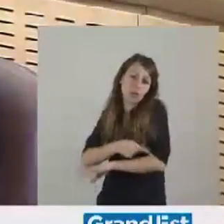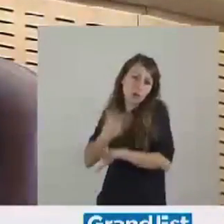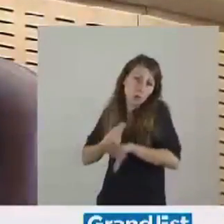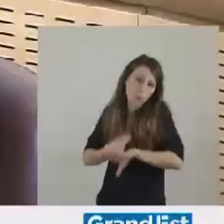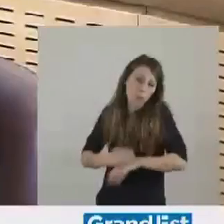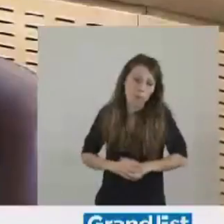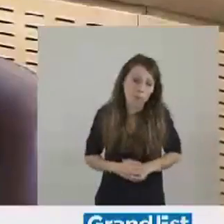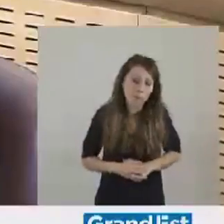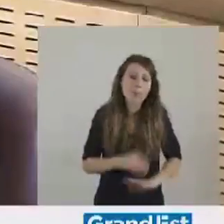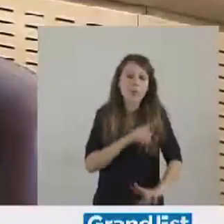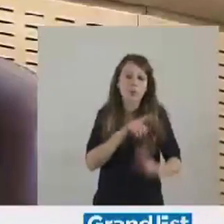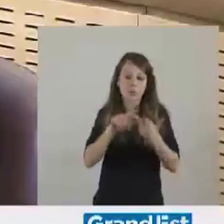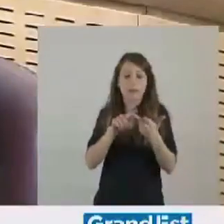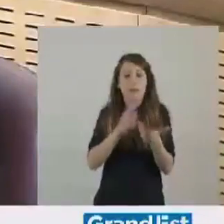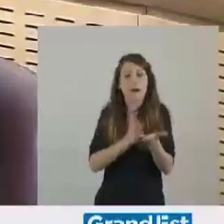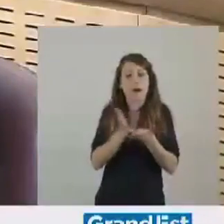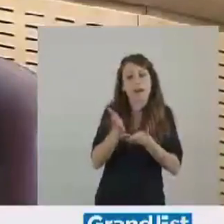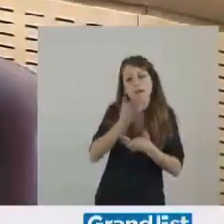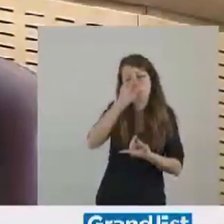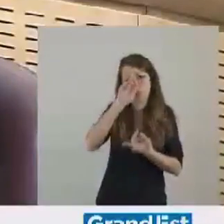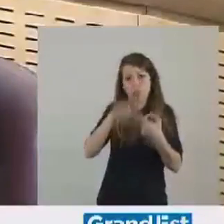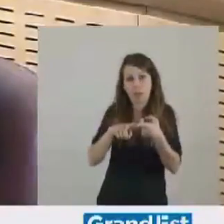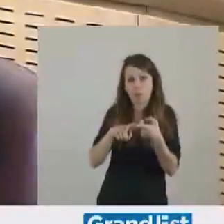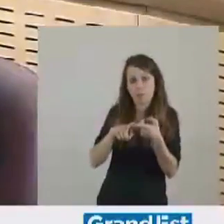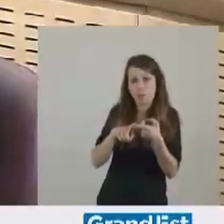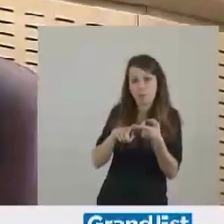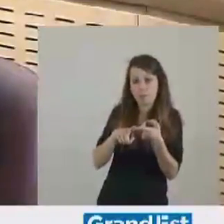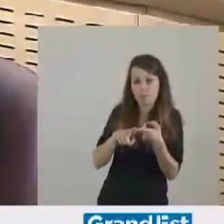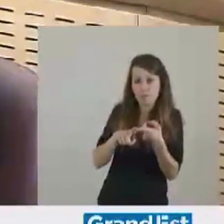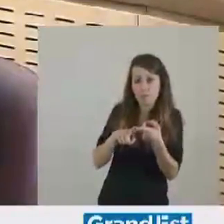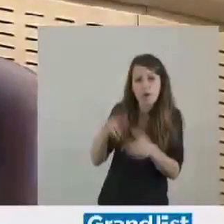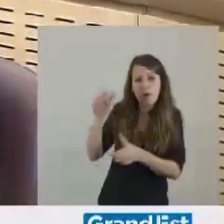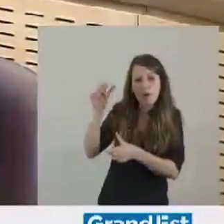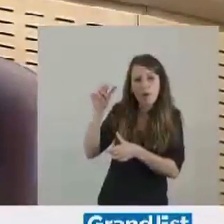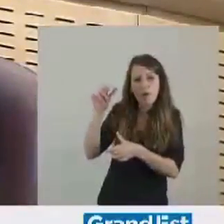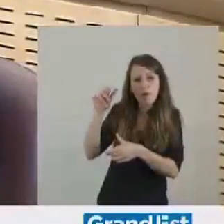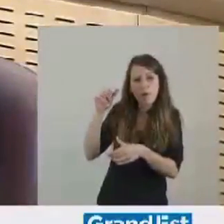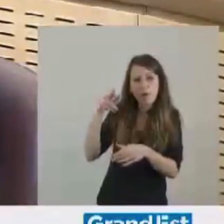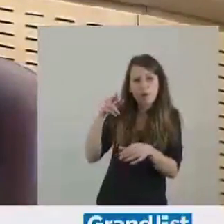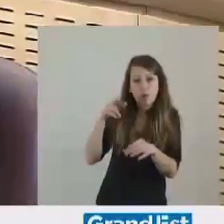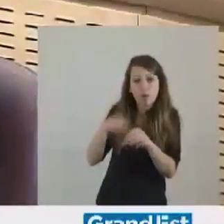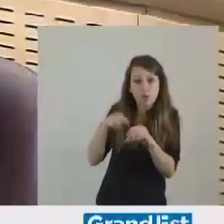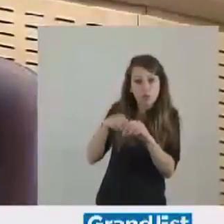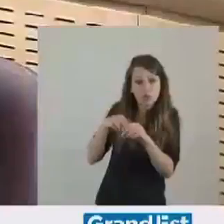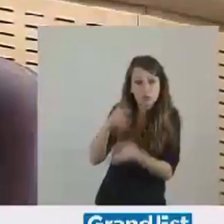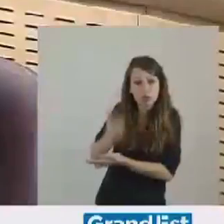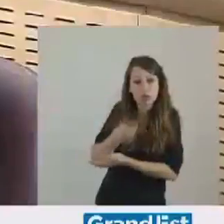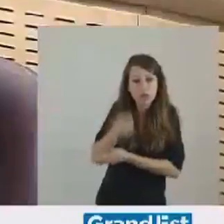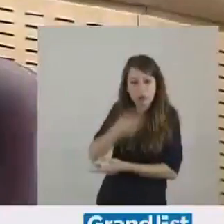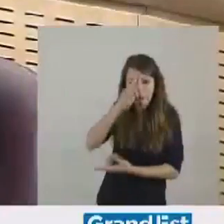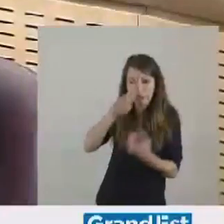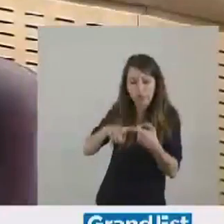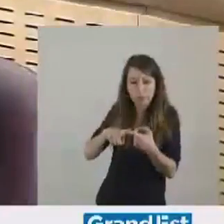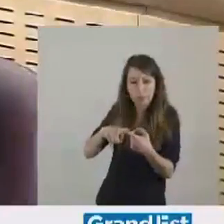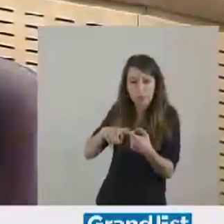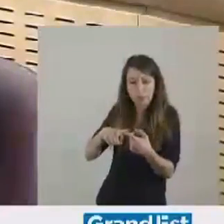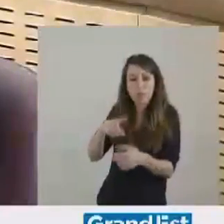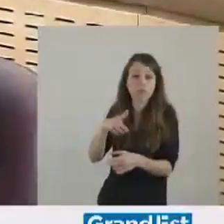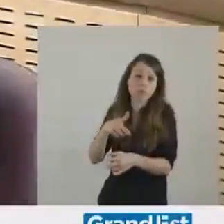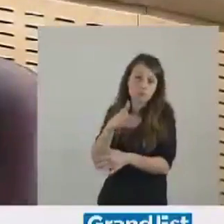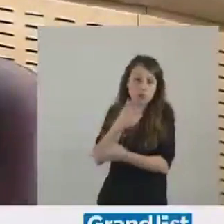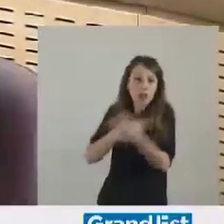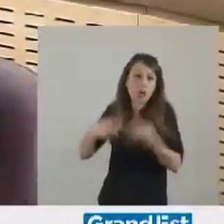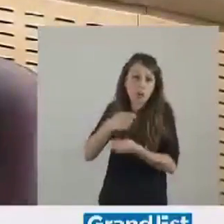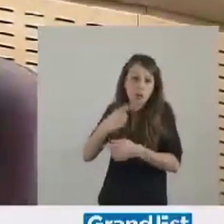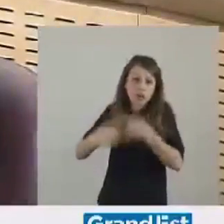troisième axe concerne la réduction de l'utilisation des ressources naturelles en favorisant les démarches reposant sur l'économie circulaire. En quelque sorte, les déchets des